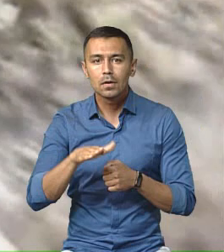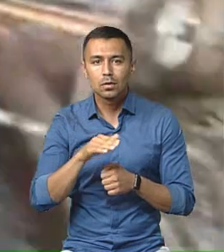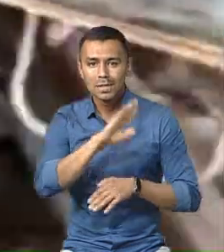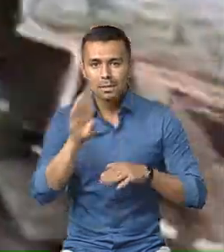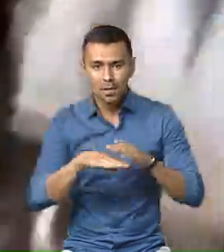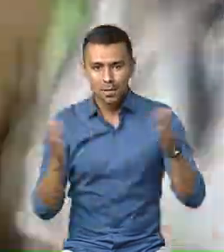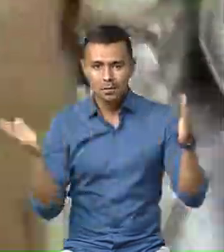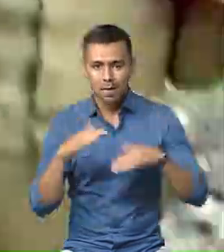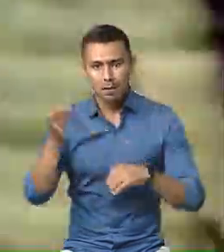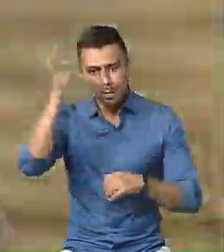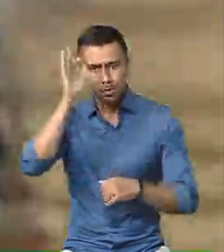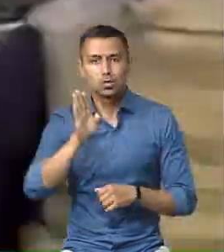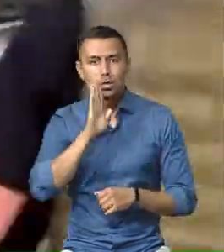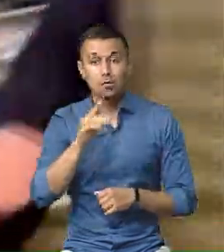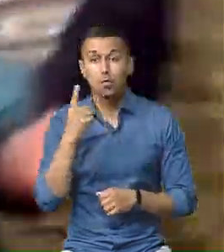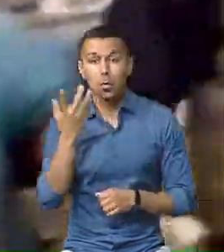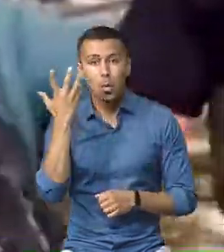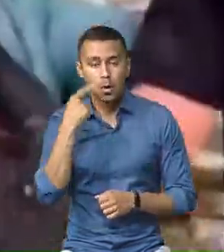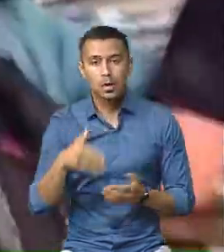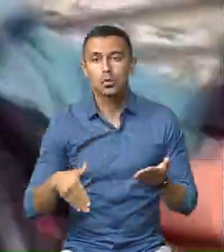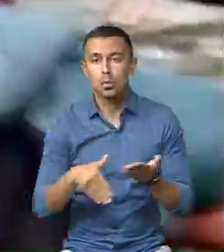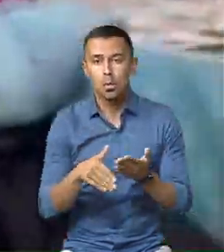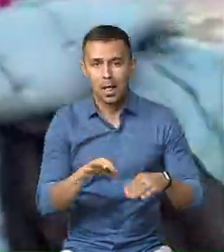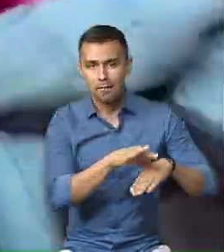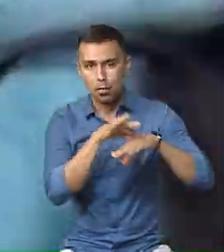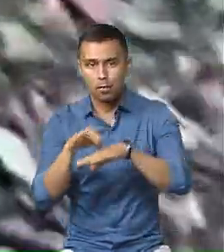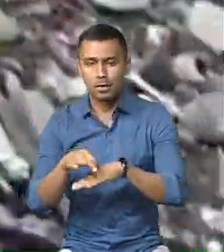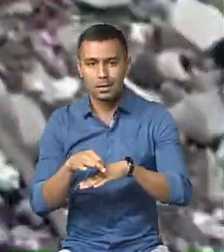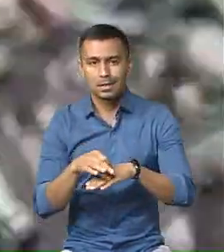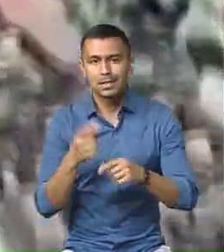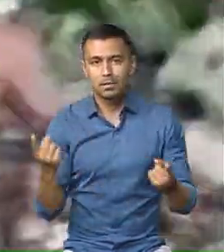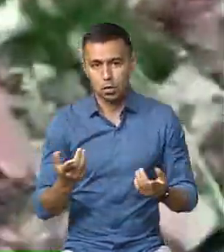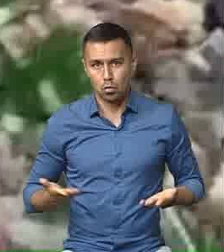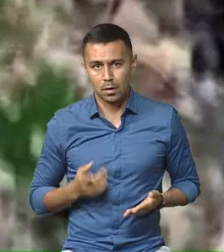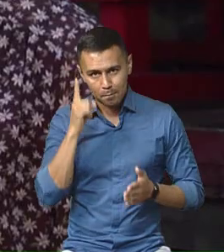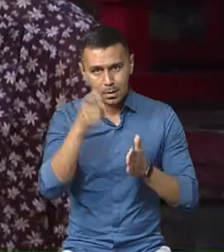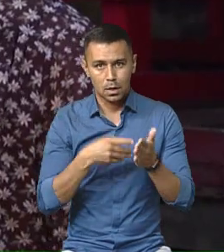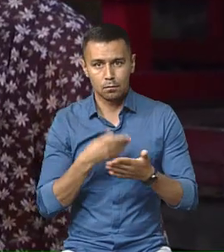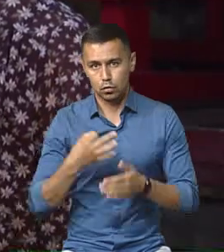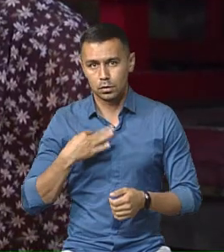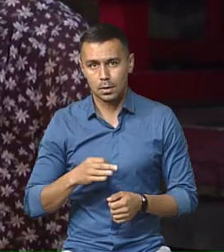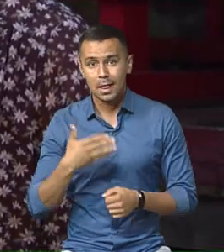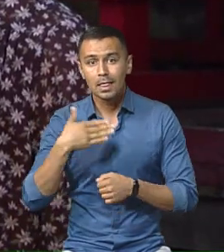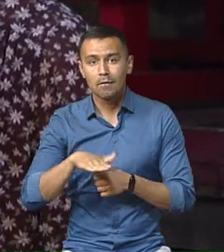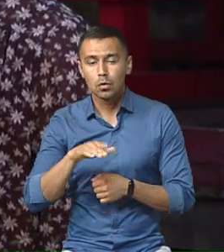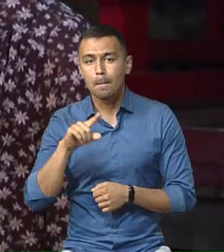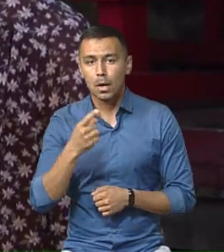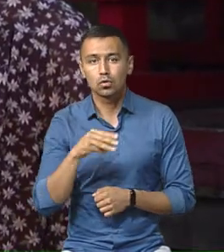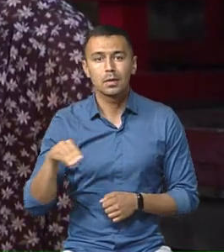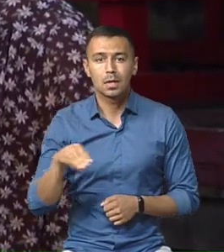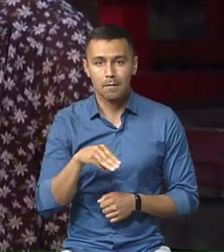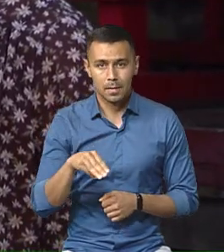земель, пригадує жінка. І в одному, коли допомагали евакуювати цивільних, упізнала його. На відео 1